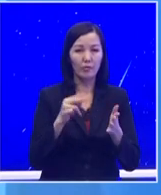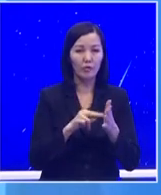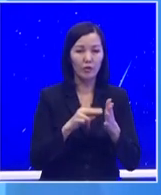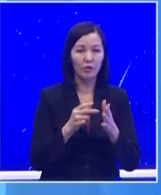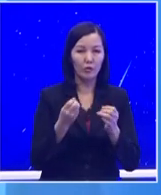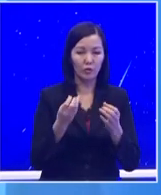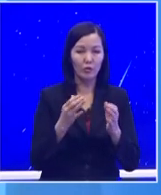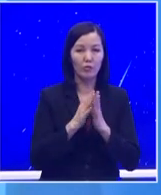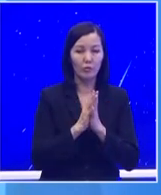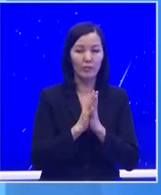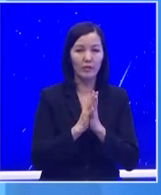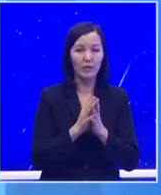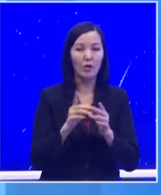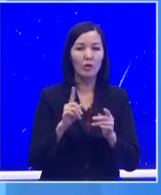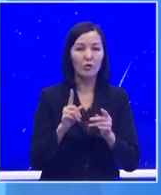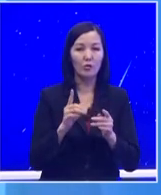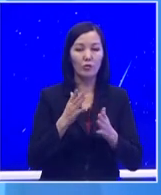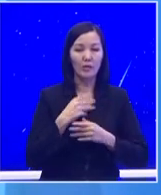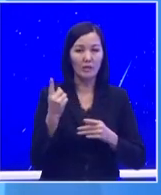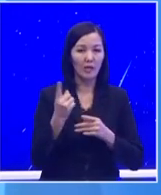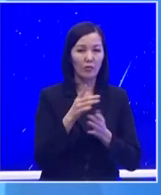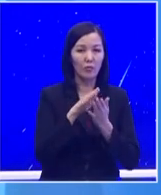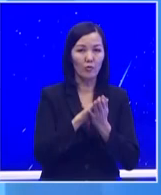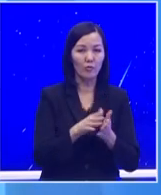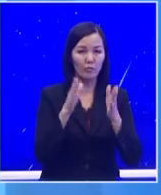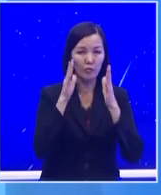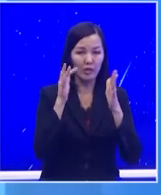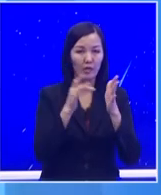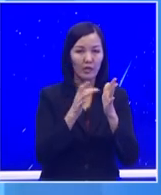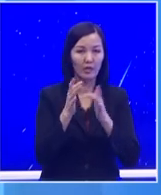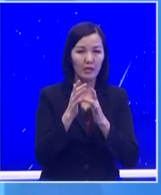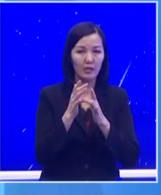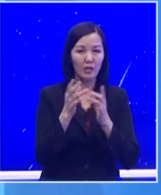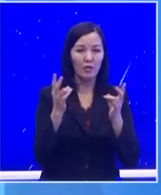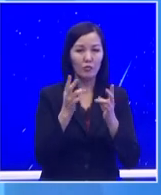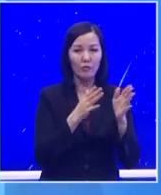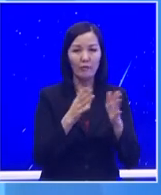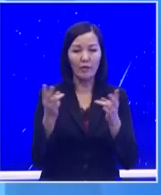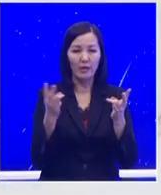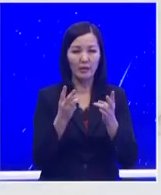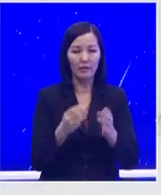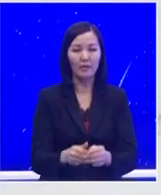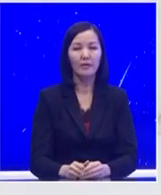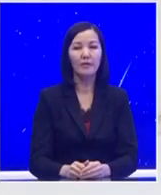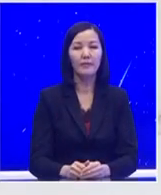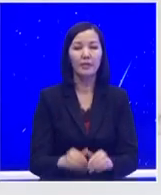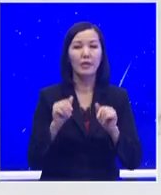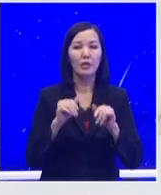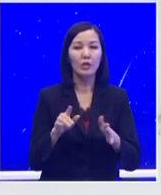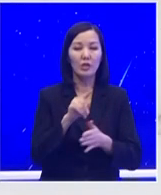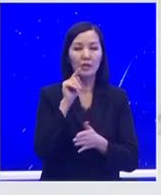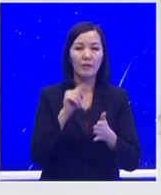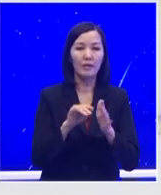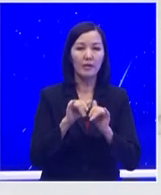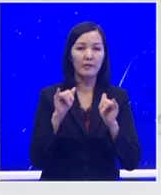будем просить. Я знаю, что у нас одно общее кладбище для мусульман и христиан. Все это нужно привести в порядок. Решение задач по